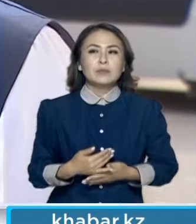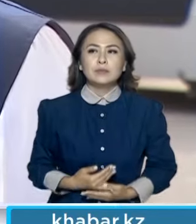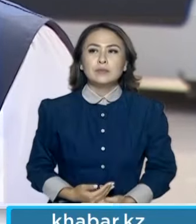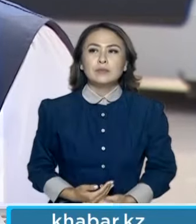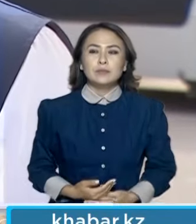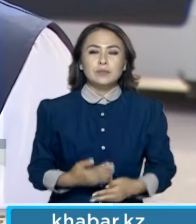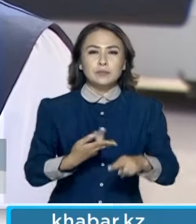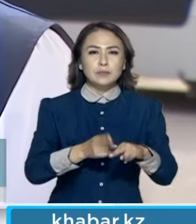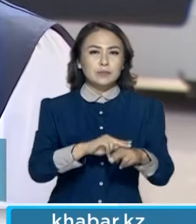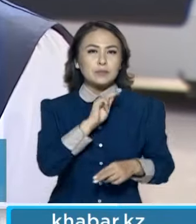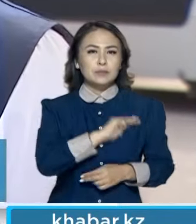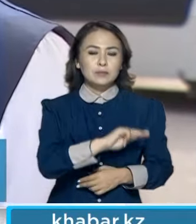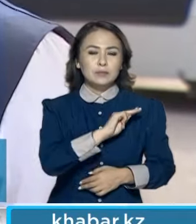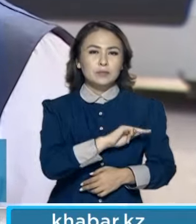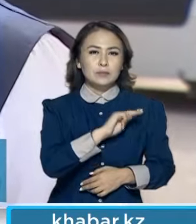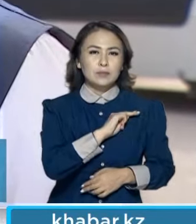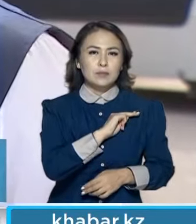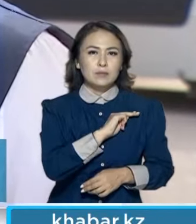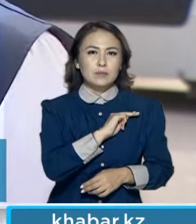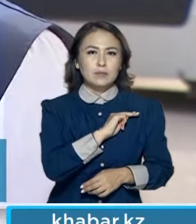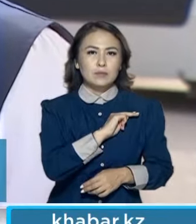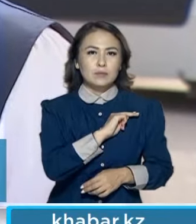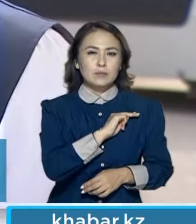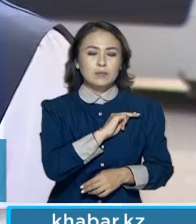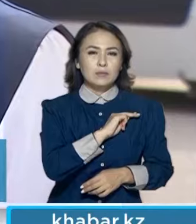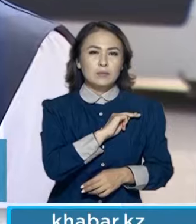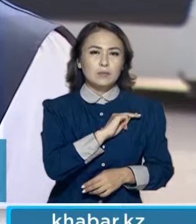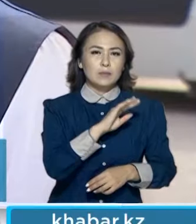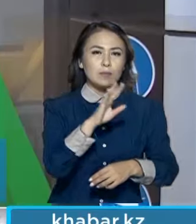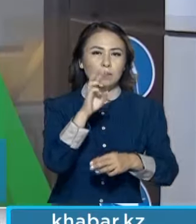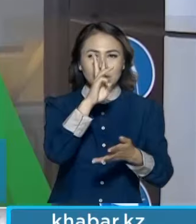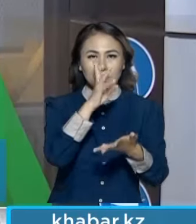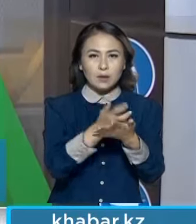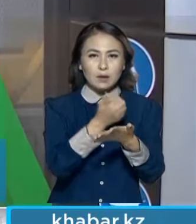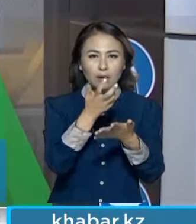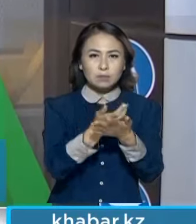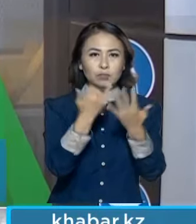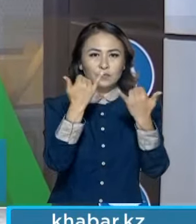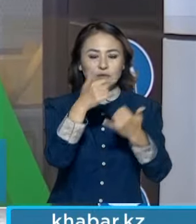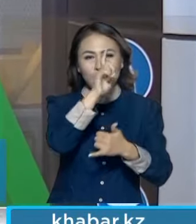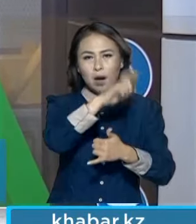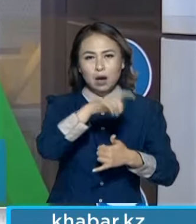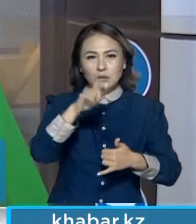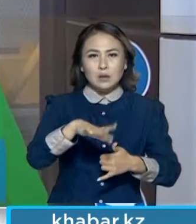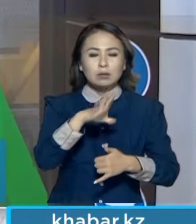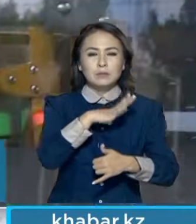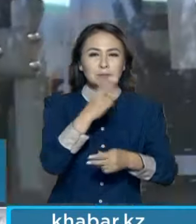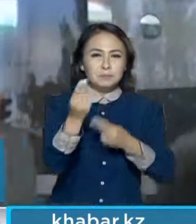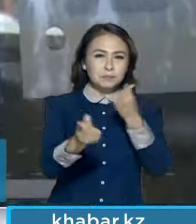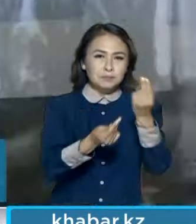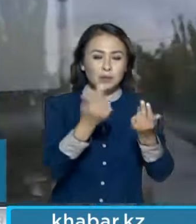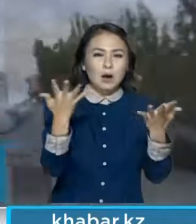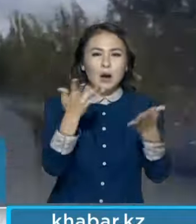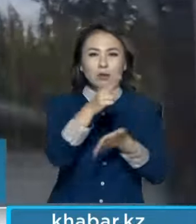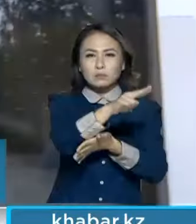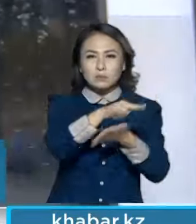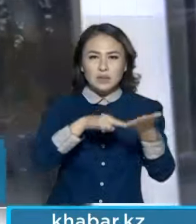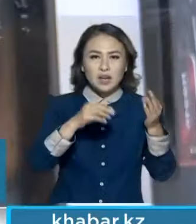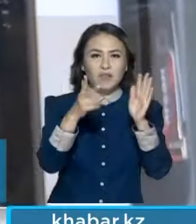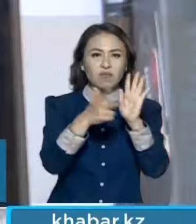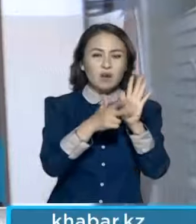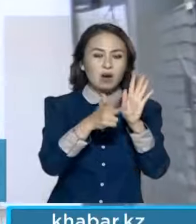бұл қызметкерлердің жұмысы енді бірден бір біздің табыс көзіміз. Адамдардың жол ақысын төлемеуі қалай тіркеледі? 8